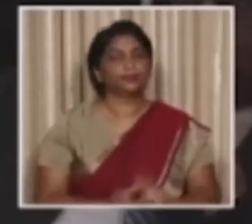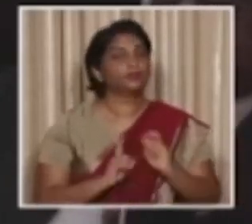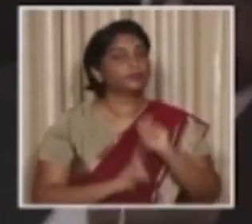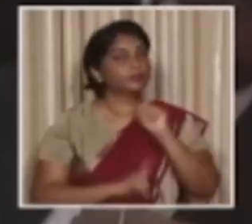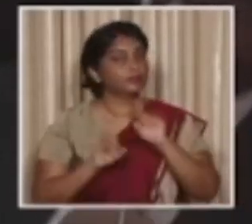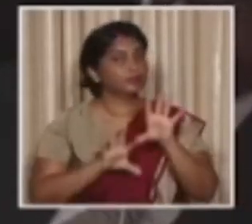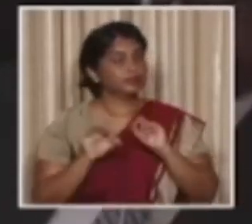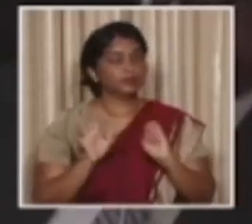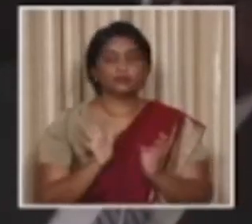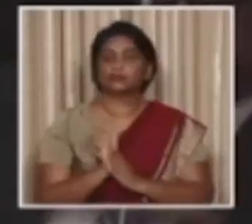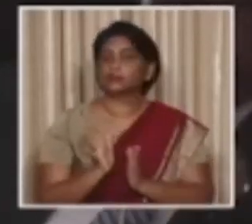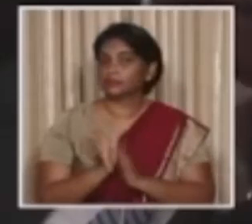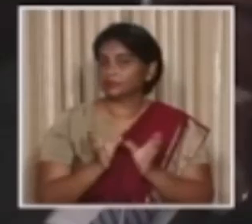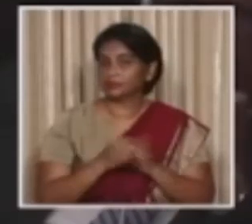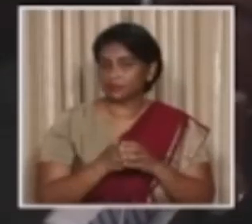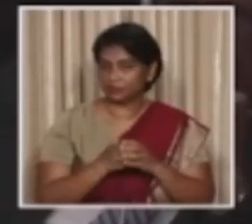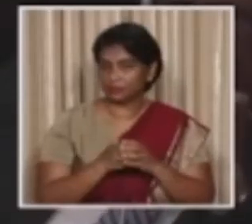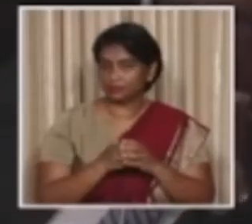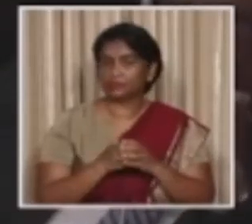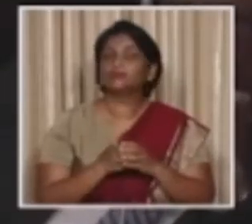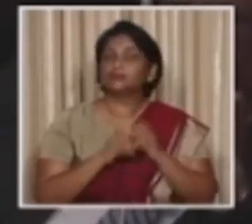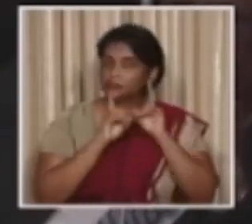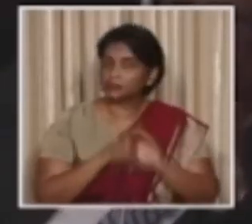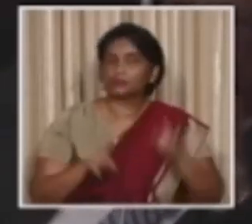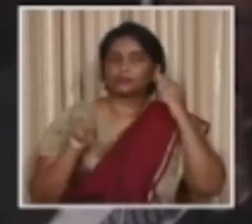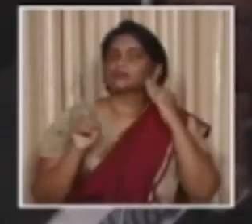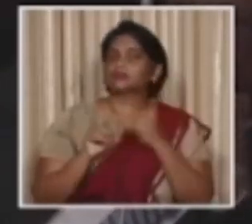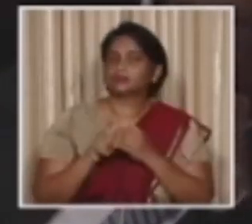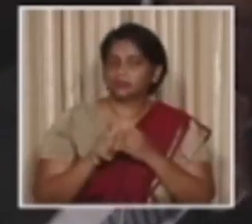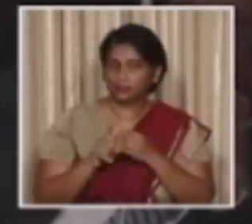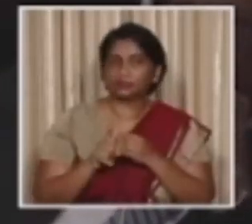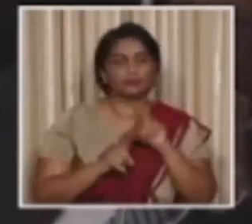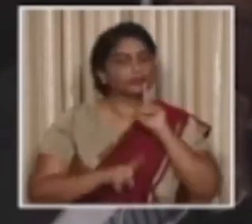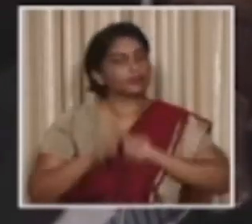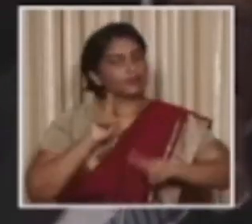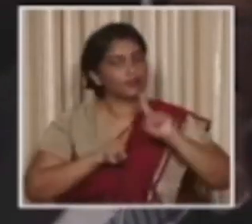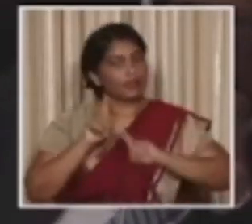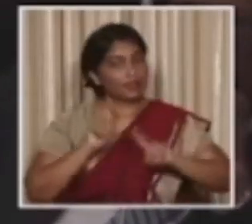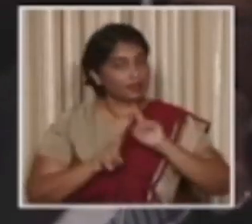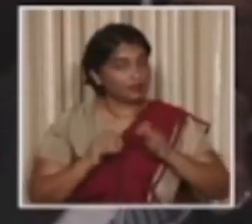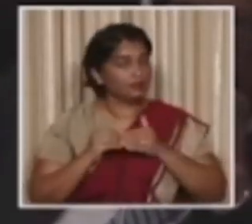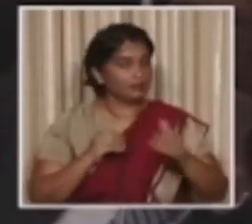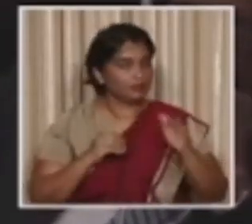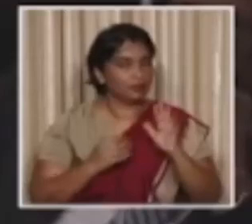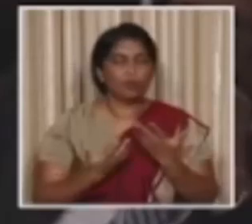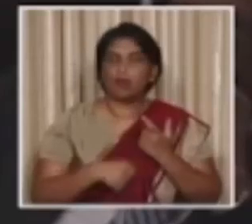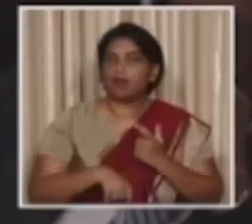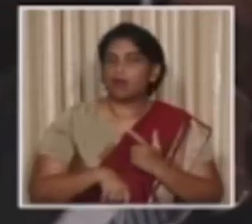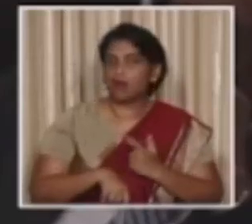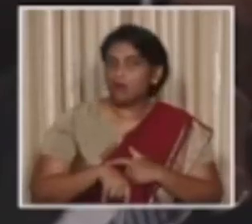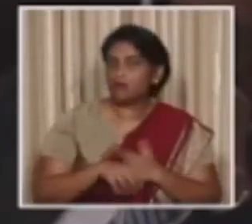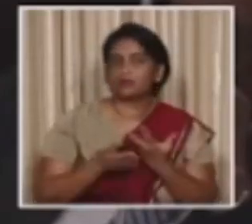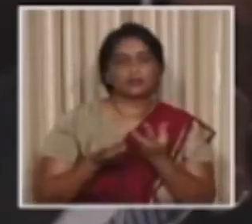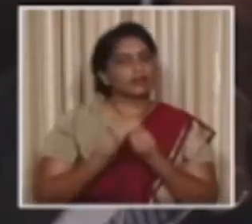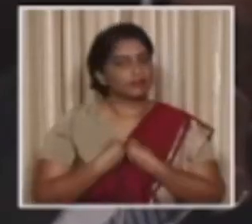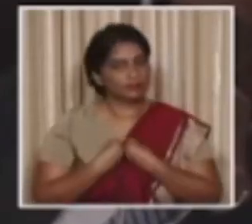පාර්ලිමේන්තු තේරීංකාරක සභාවට මේ පිළිබඳ සාකච්ඡා කිරීමට අවස්ථාවක් ඇති